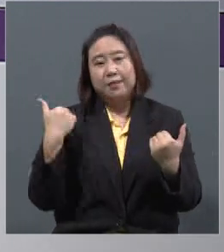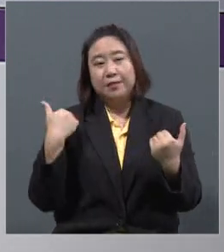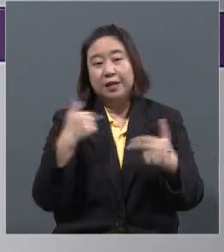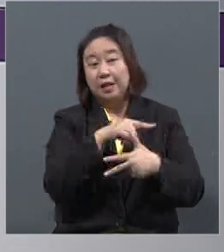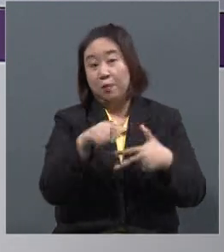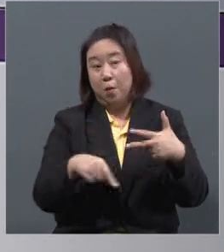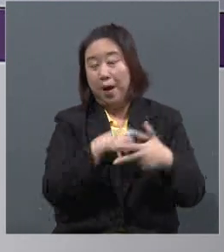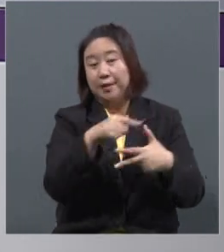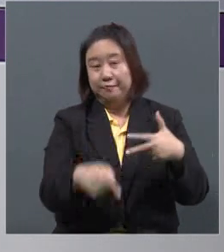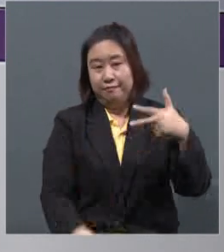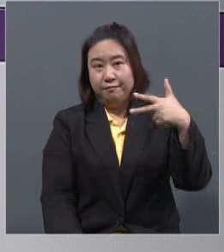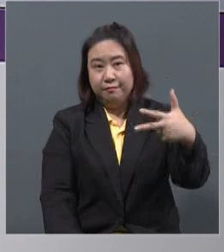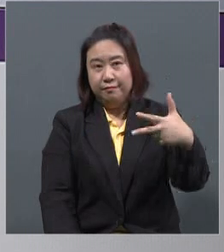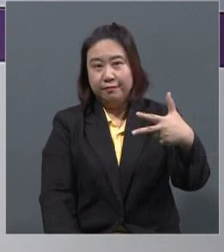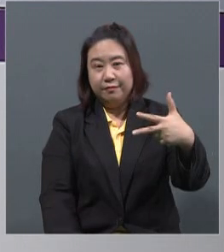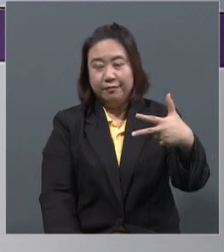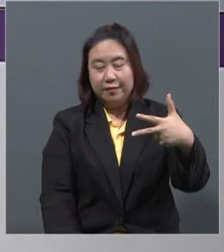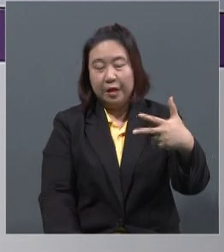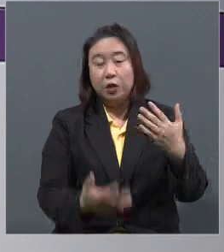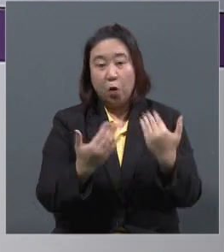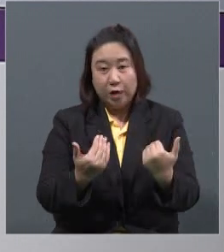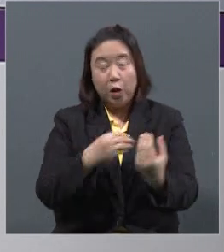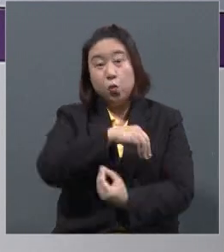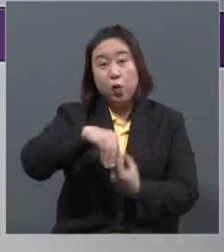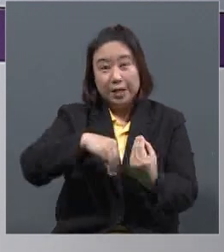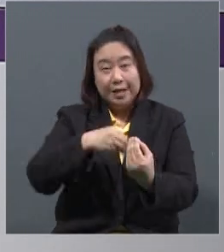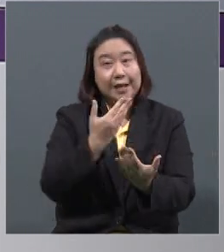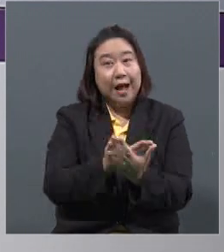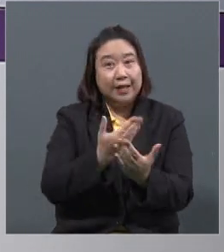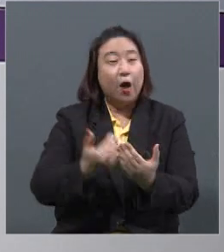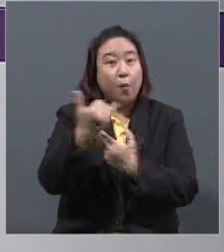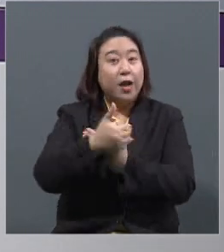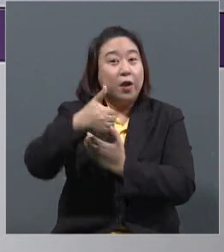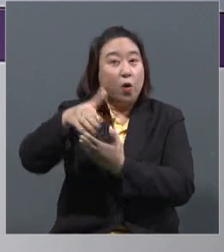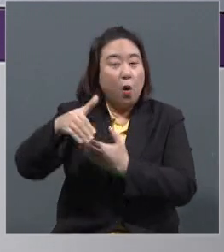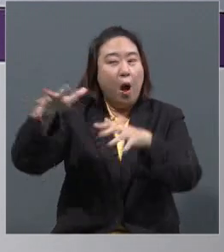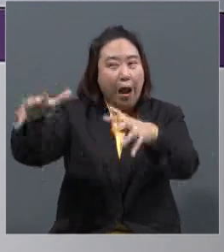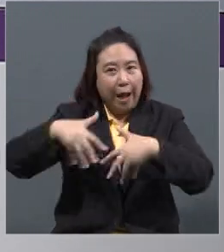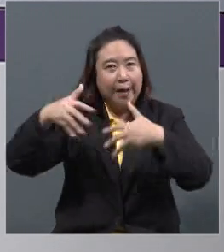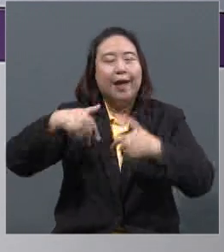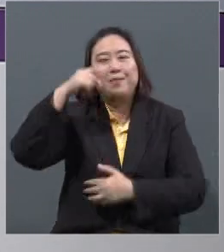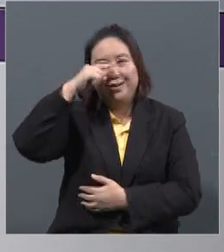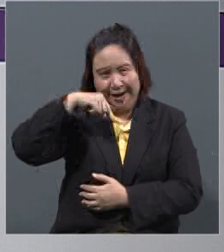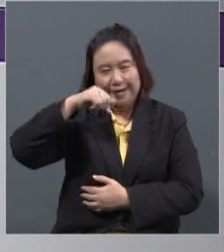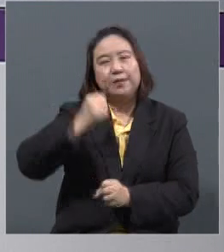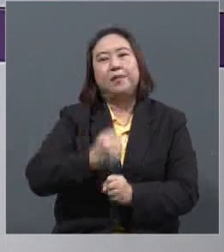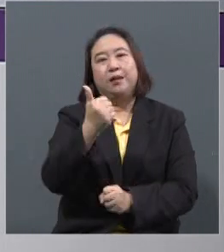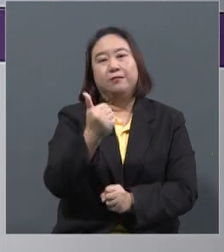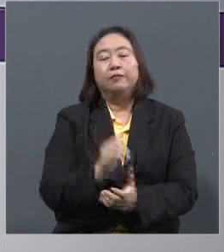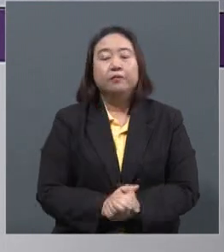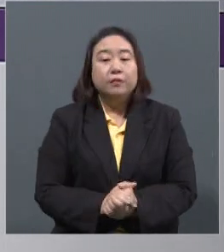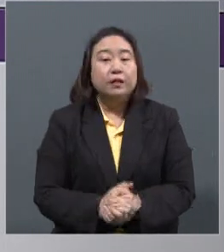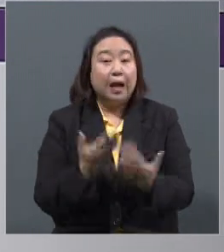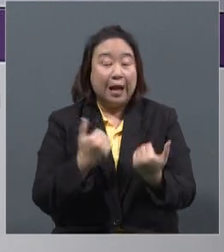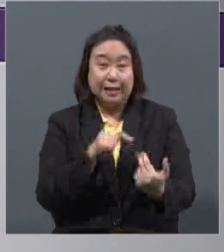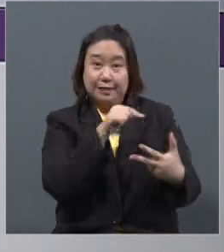ใหม่จะทำให้ธุรกิจการเงินจากทั่วโลกนั้นไหลเข้ามาในประเทศไทยแต่อย่างที่บอกว่าวิสัยทัศน์นี้ไม่ใ